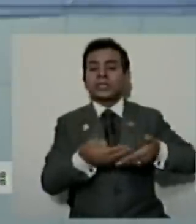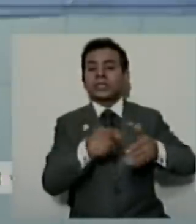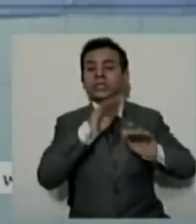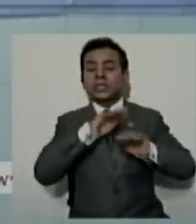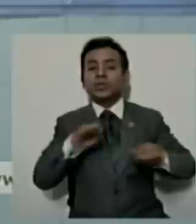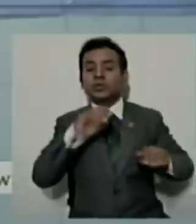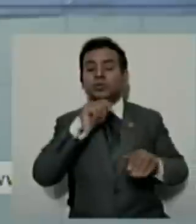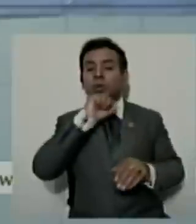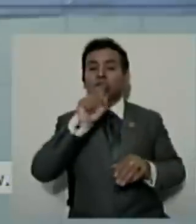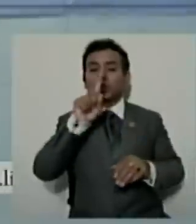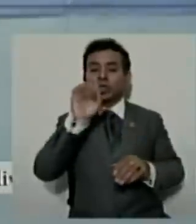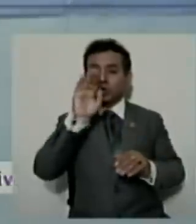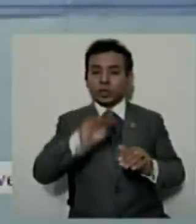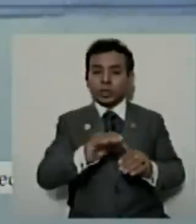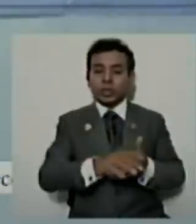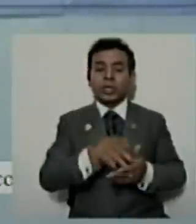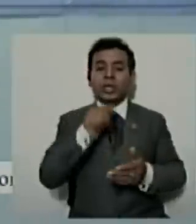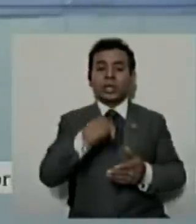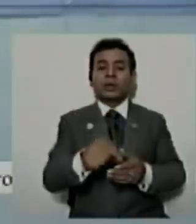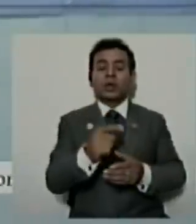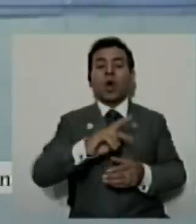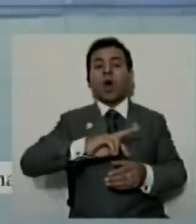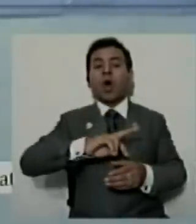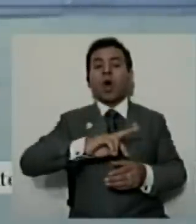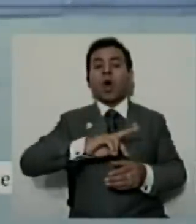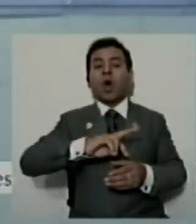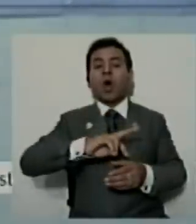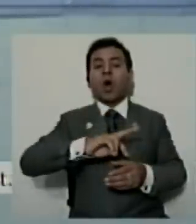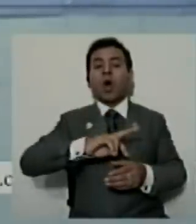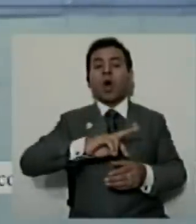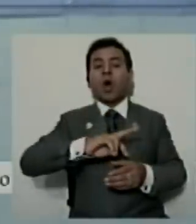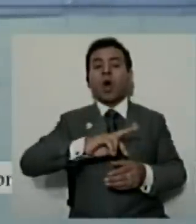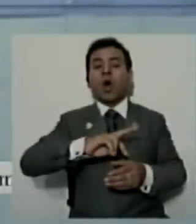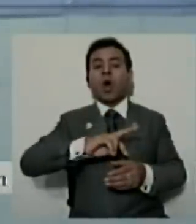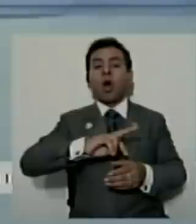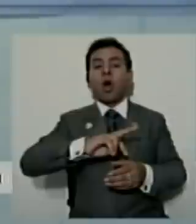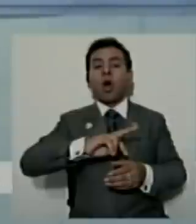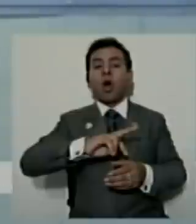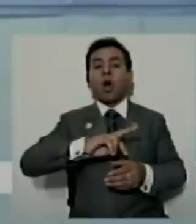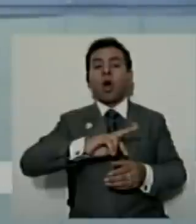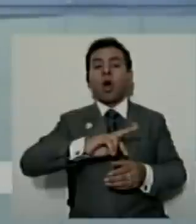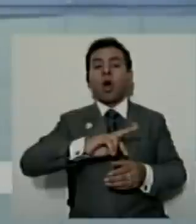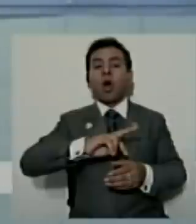এবং অন্য যারা মৃত্যুবরণ করেছেন তাদের বয়স 60-এর মধ্যে 1 জন এবং